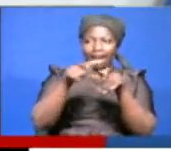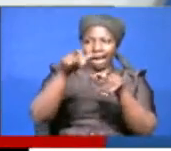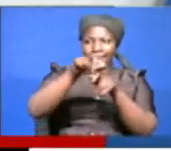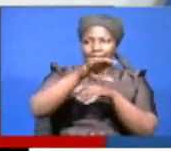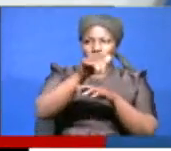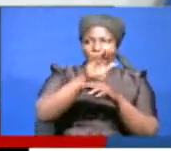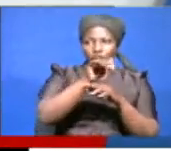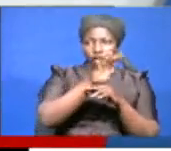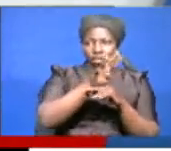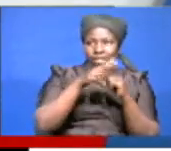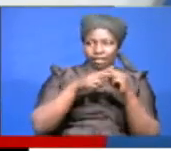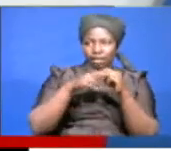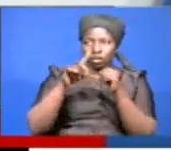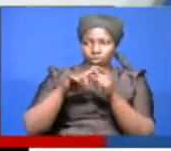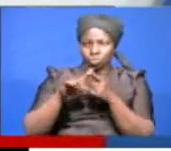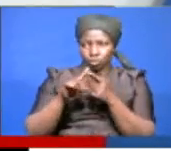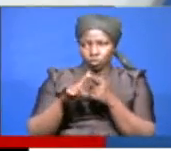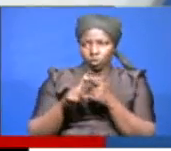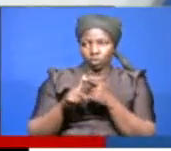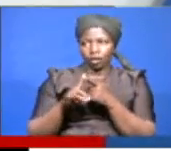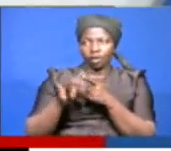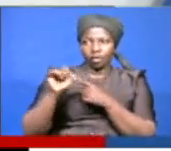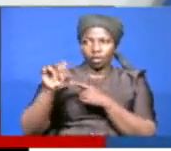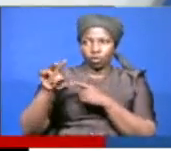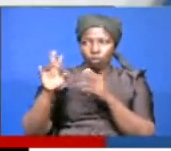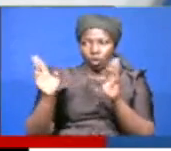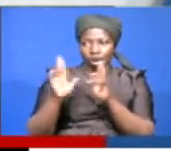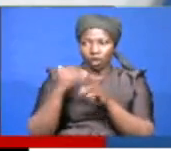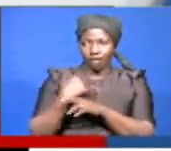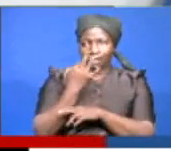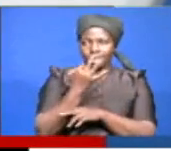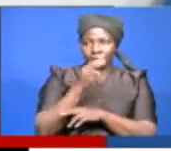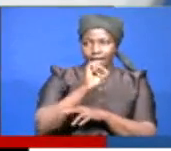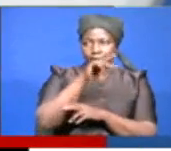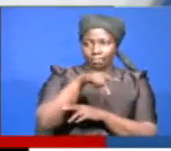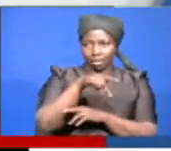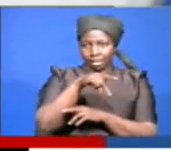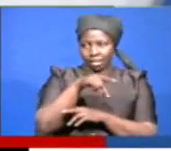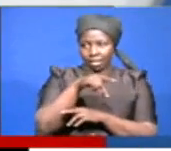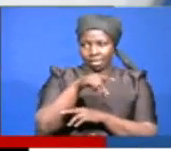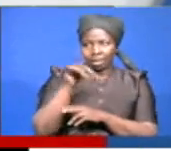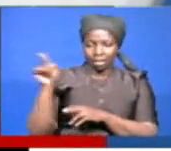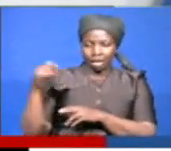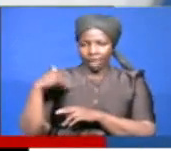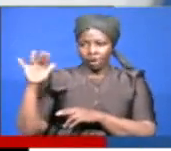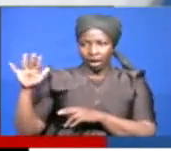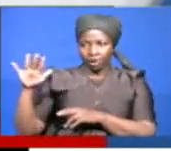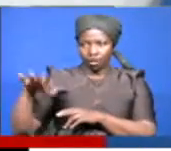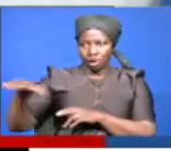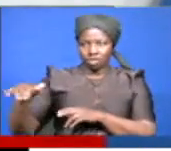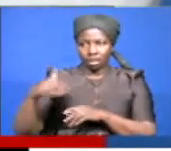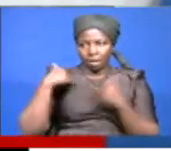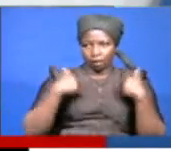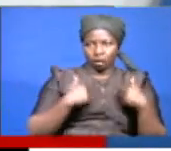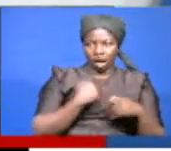tuko na waheshimiwa watatu. Maru hapa kuna kaunti tano, mimi niko na kaunti moja, na kuna mwingine ako na